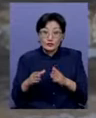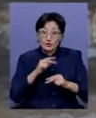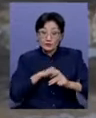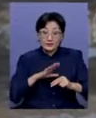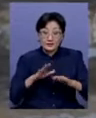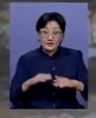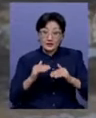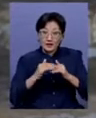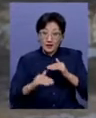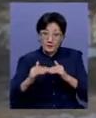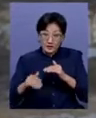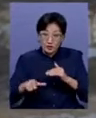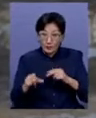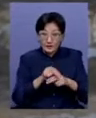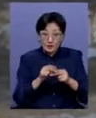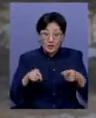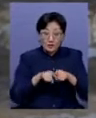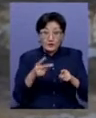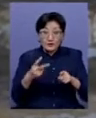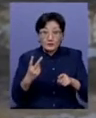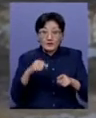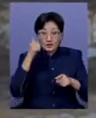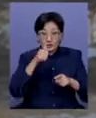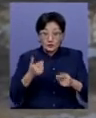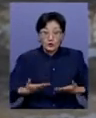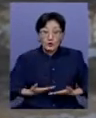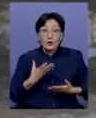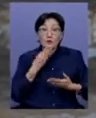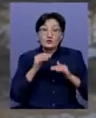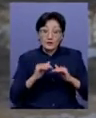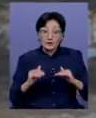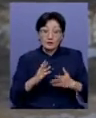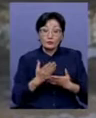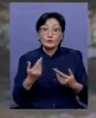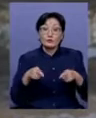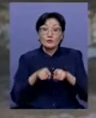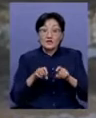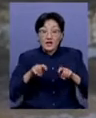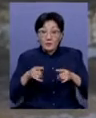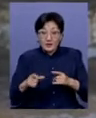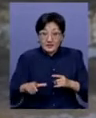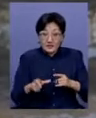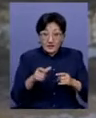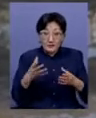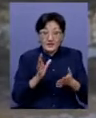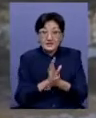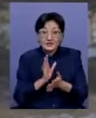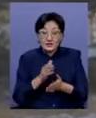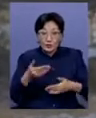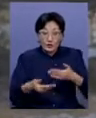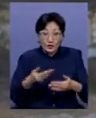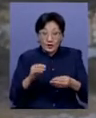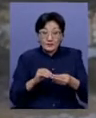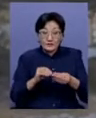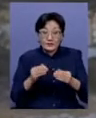тек асфальт төсеп беріңіздерші. Осында 22 жыл тұрамын, өзімнің балғындарым бар. Олар да осы шұрық тесік жолдағы саз балшыққа батып, үнемі